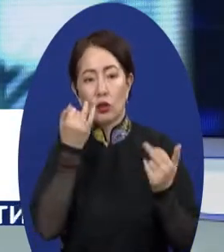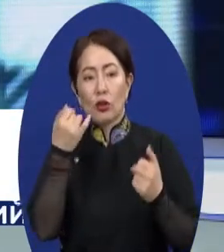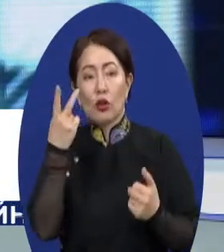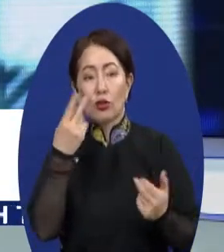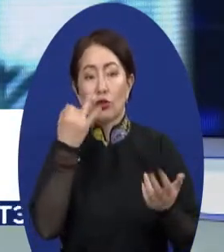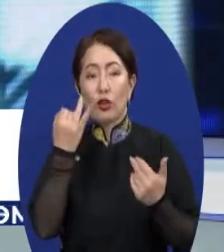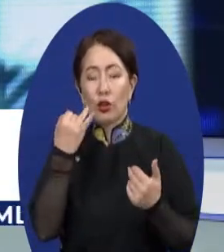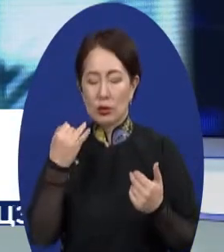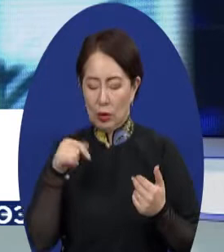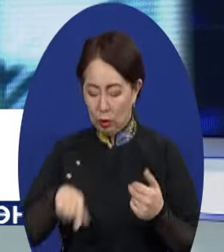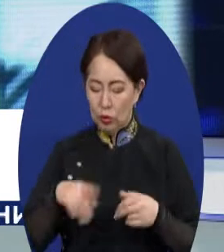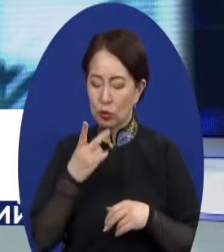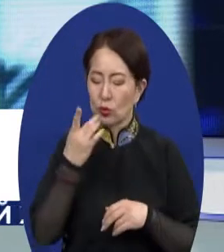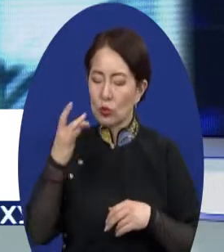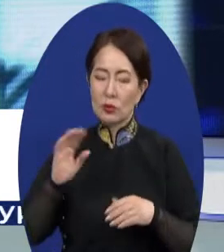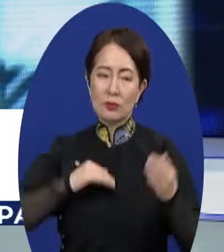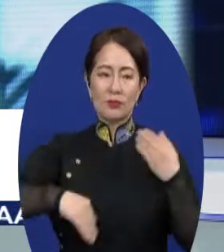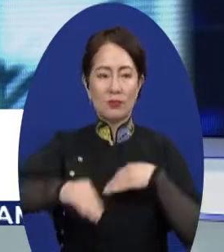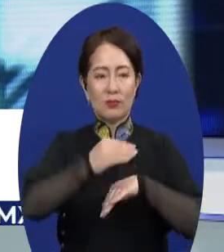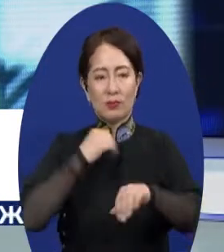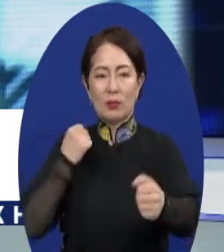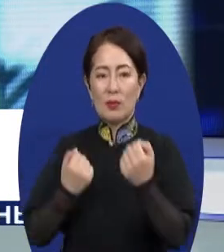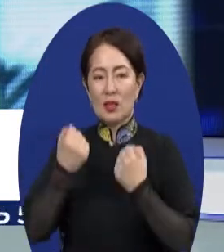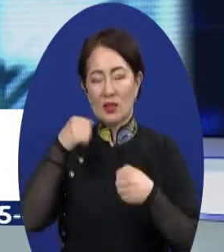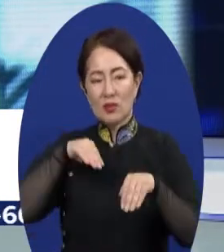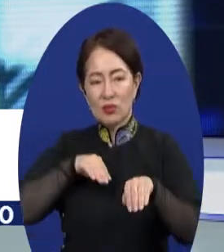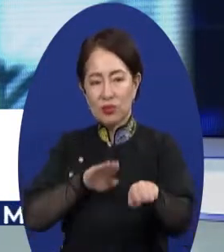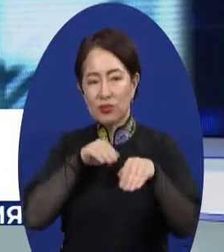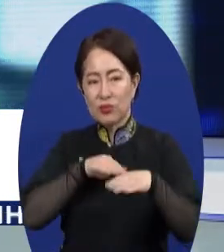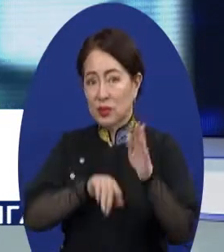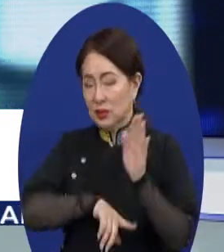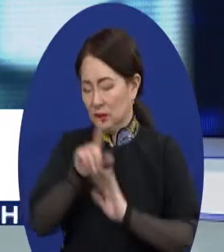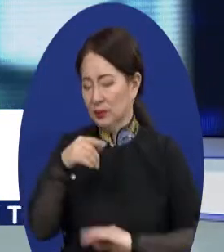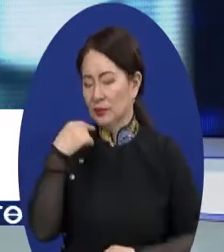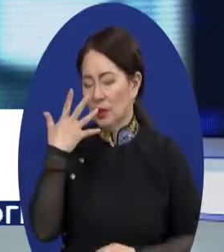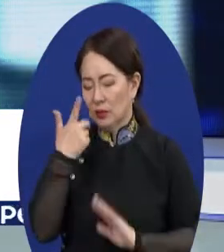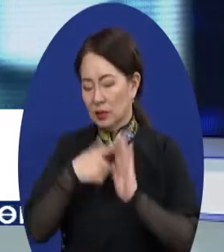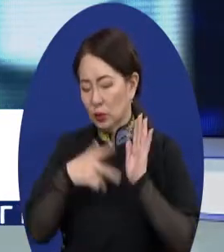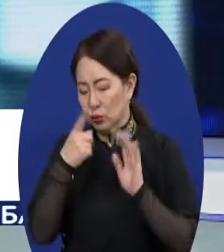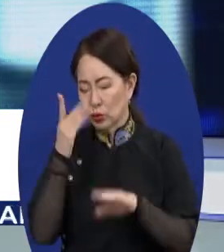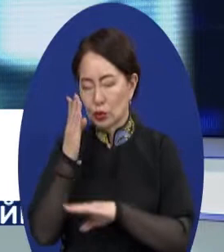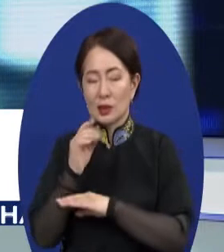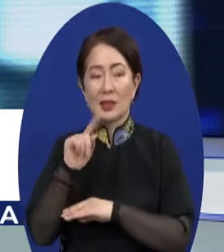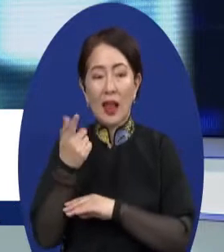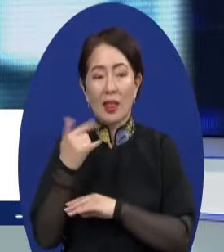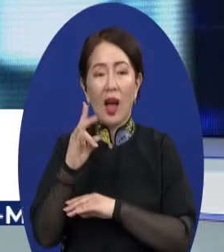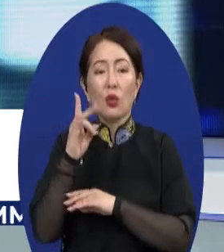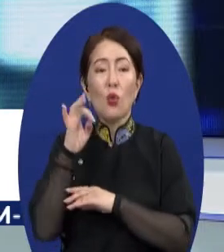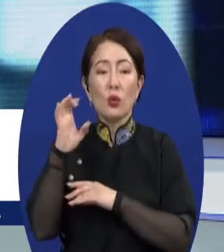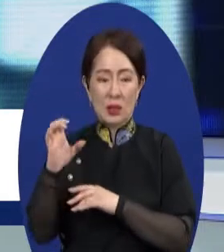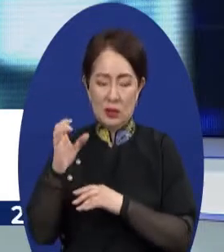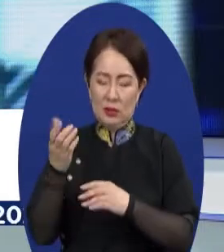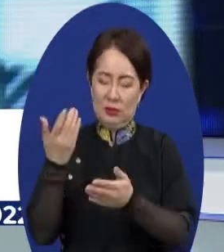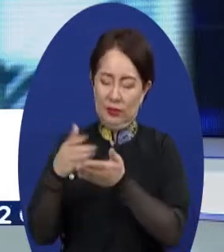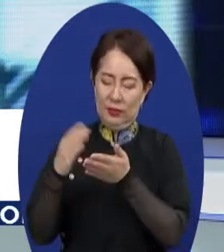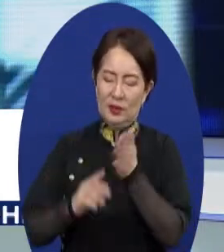иймээс өнөөдрөөс эхлээд нүүрсний уртын тээврийг эхэлж байна. Харин 5-р сарын 31-ний өдрөөс эхлээд задгай нүүрсний тээврийг эхлүүлэхээр болсон байна. Засгийн газрын хуралдаанаас гарсан